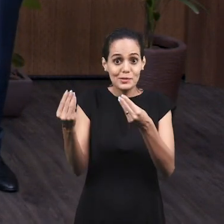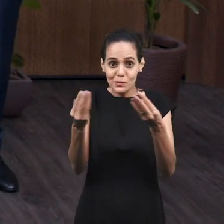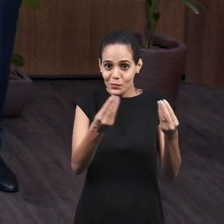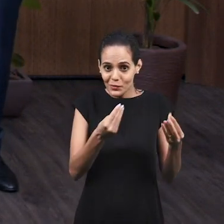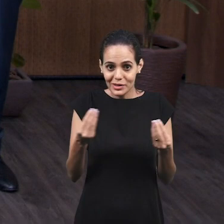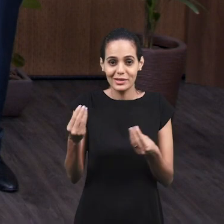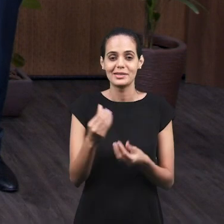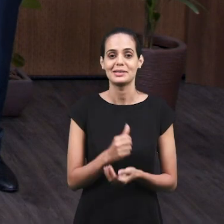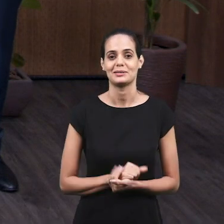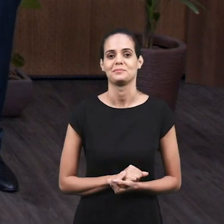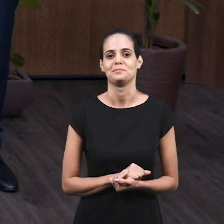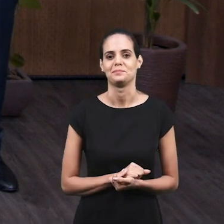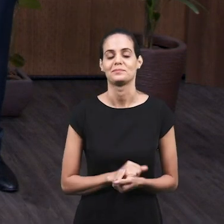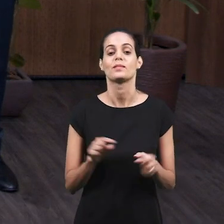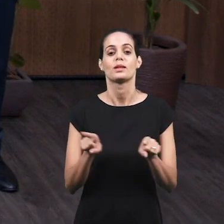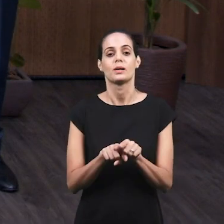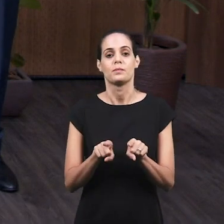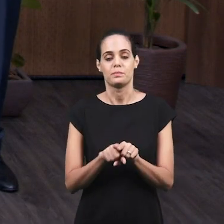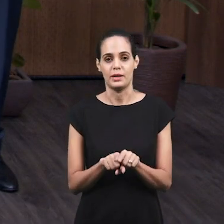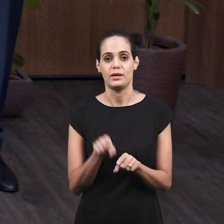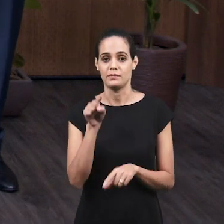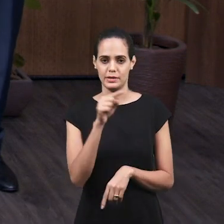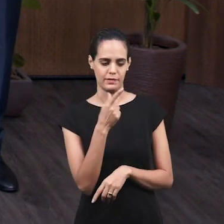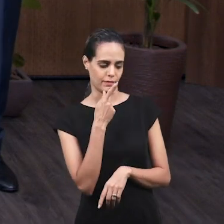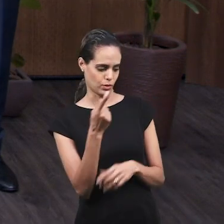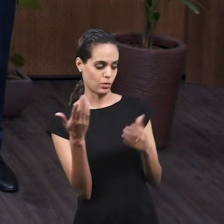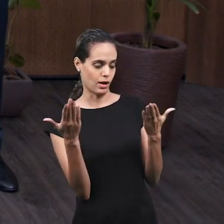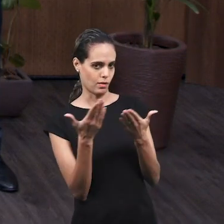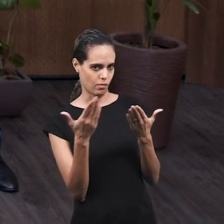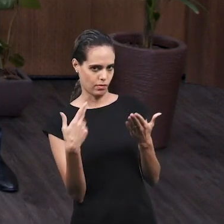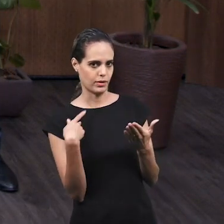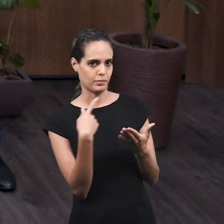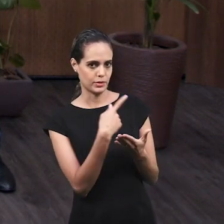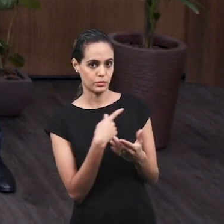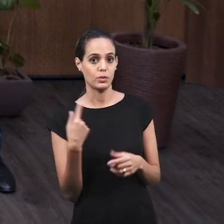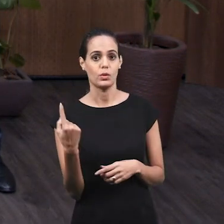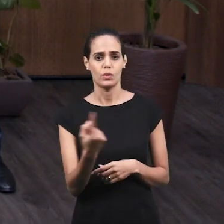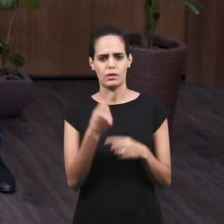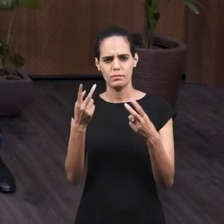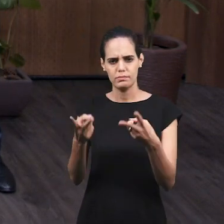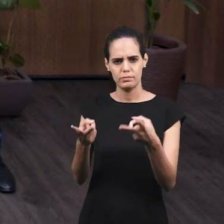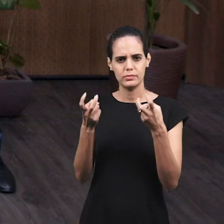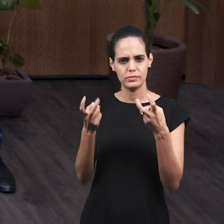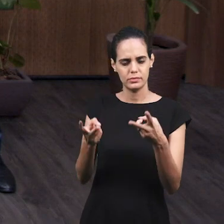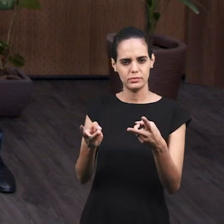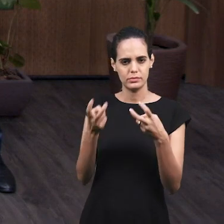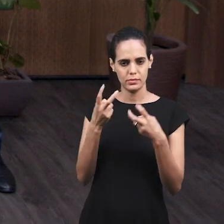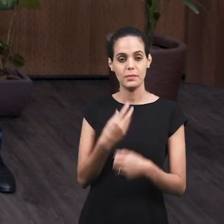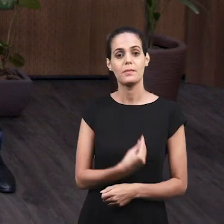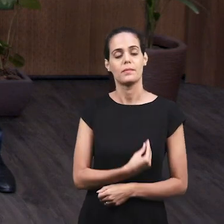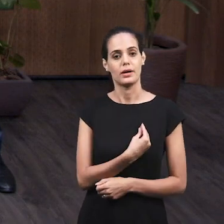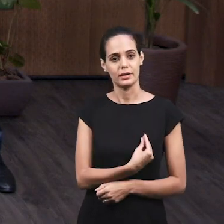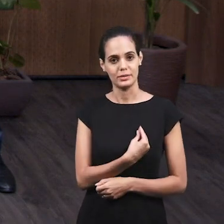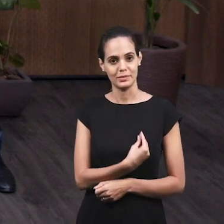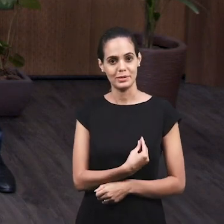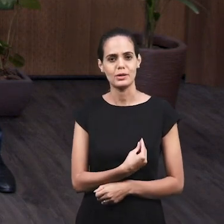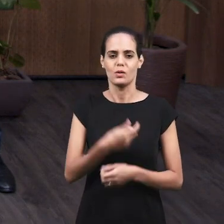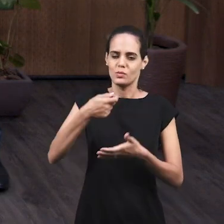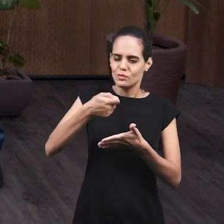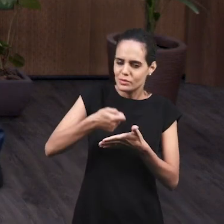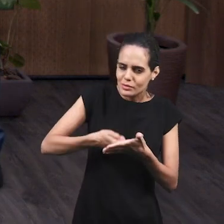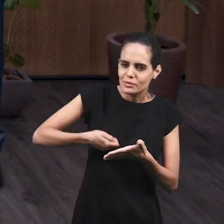des centaines de messages. Nous voulons souligner que, à propos de ce que vous venez de dire, Daniel, que nous sommes en